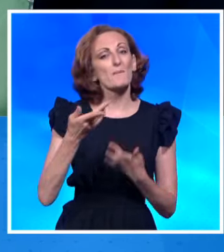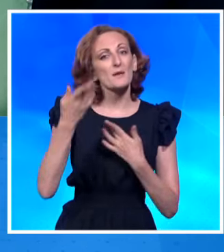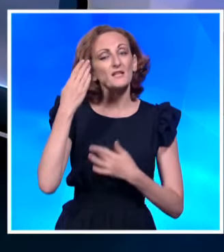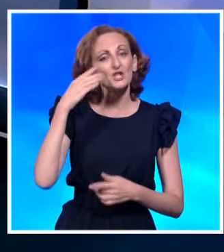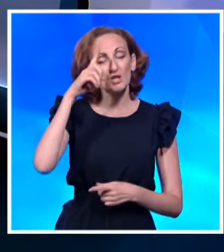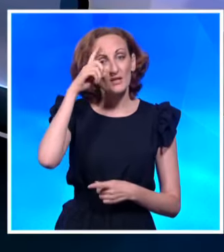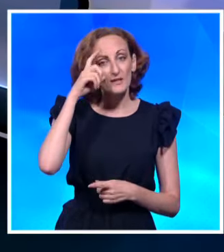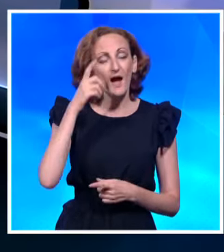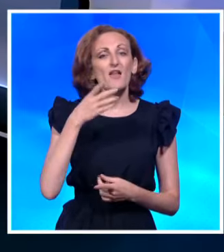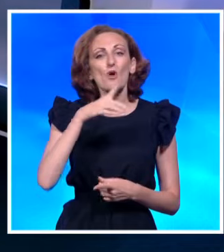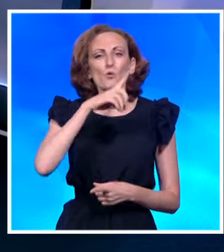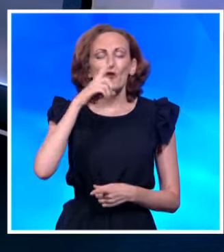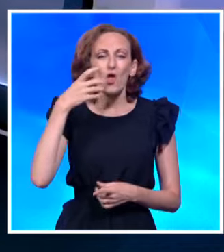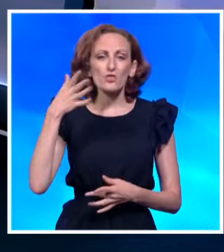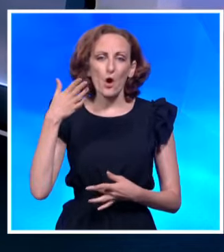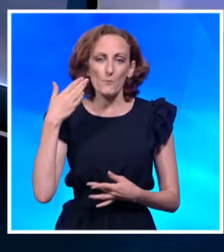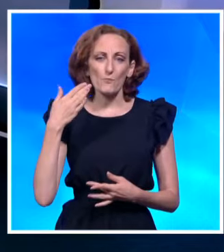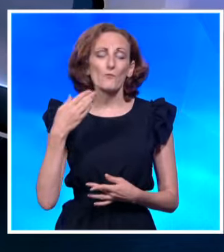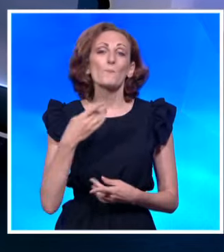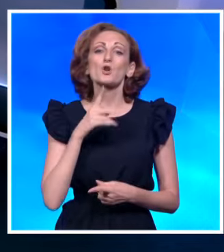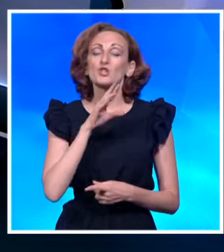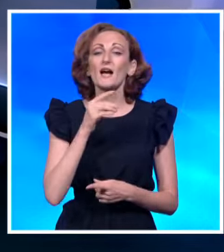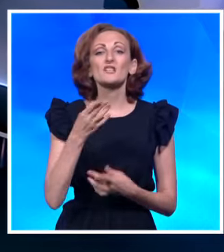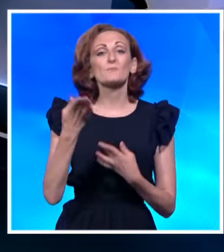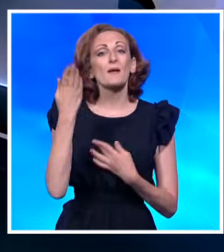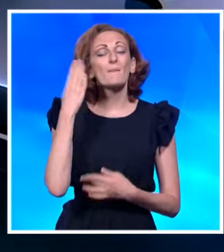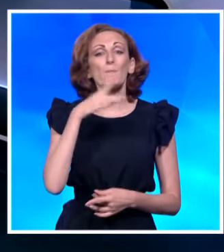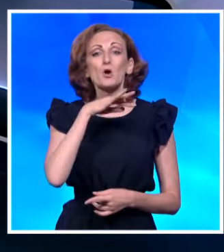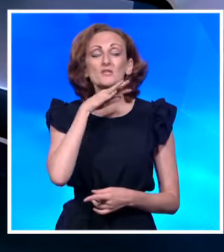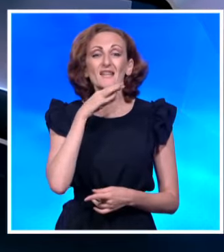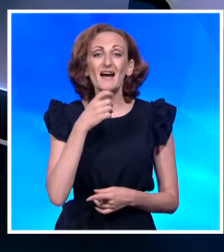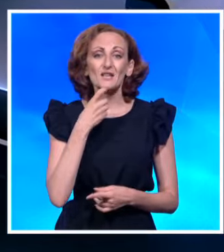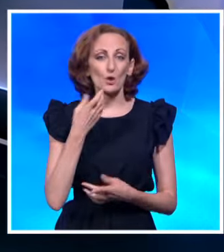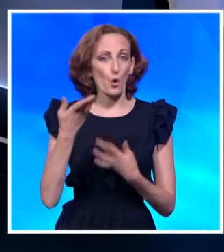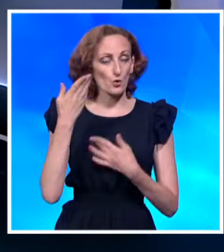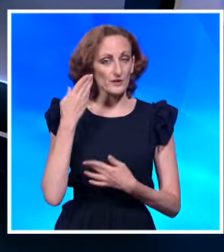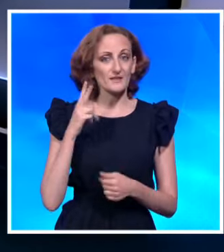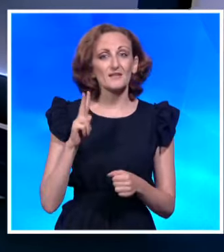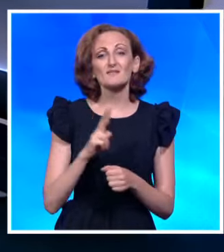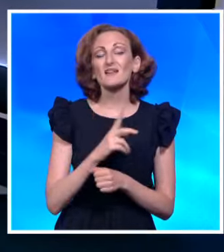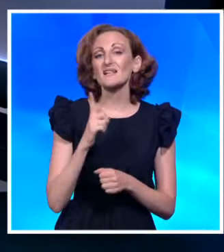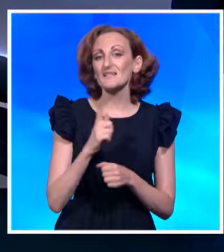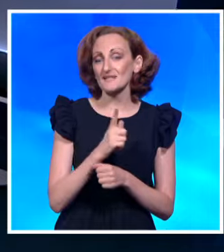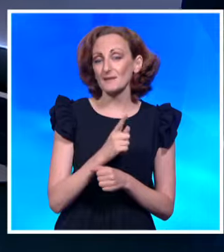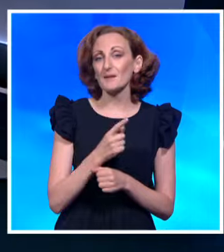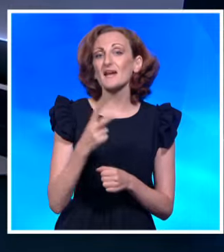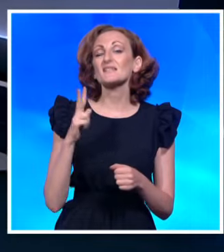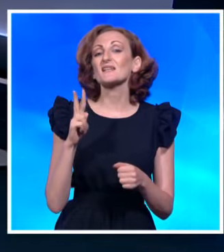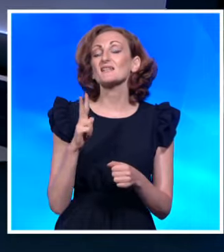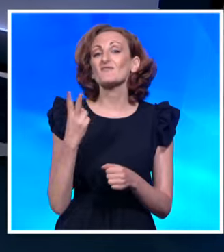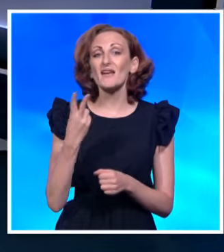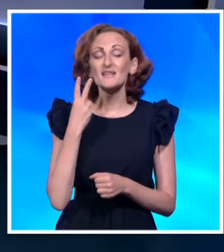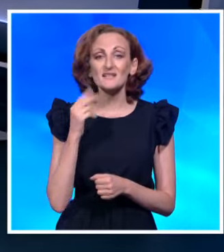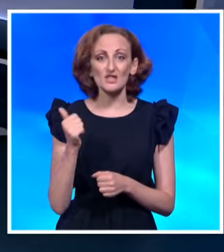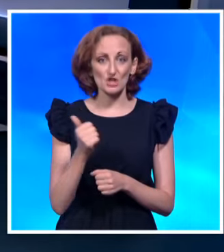топло? Можем да споменем по-стари години, 2012, 2007, далечната 1916 година, в която е